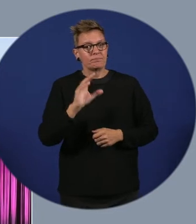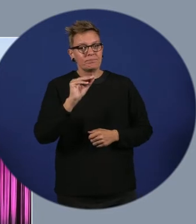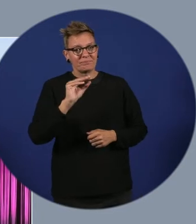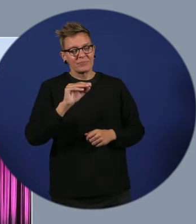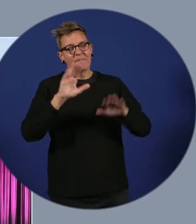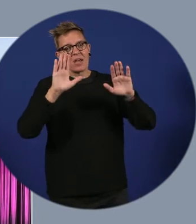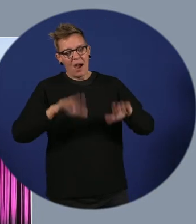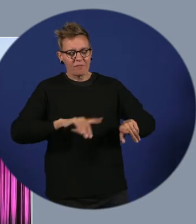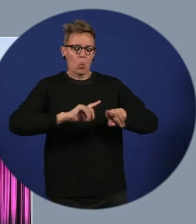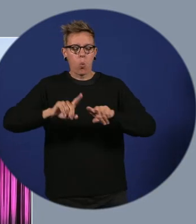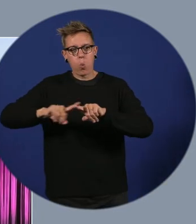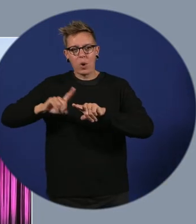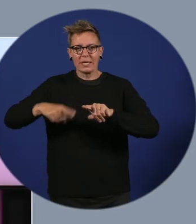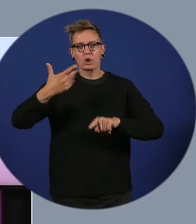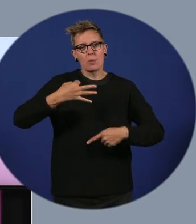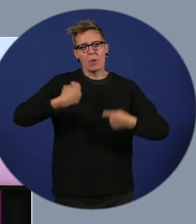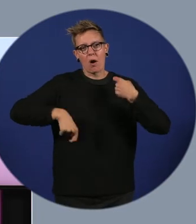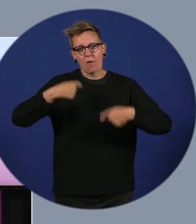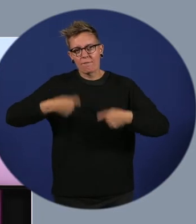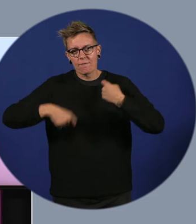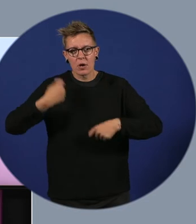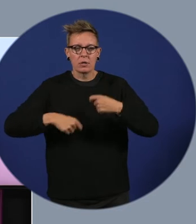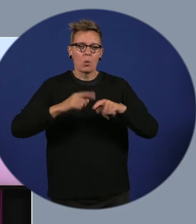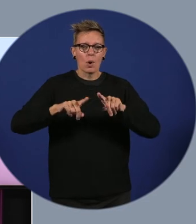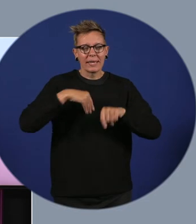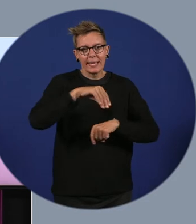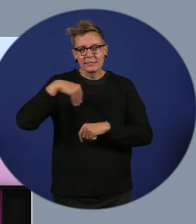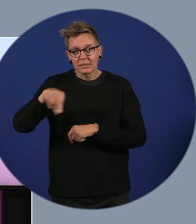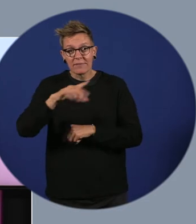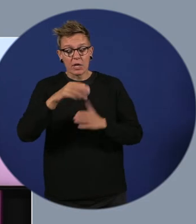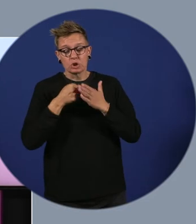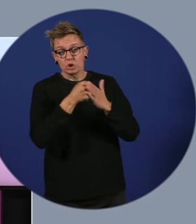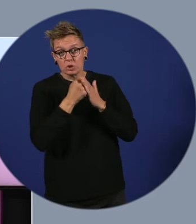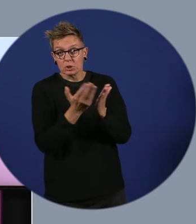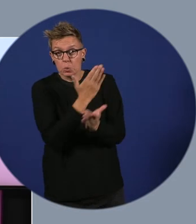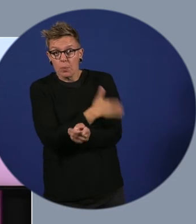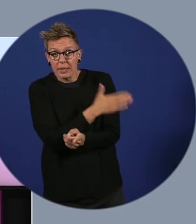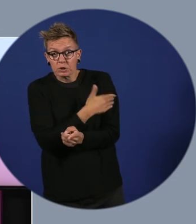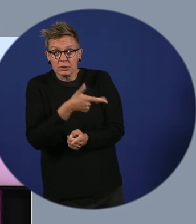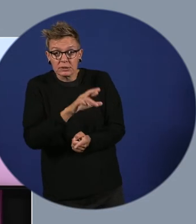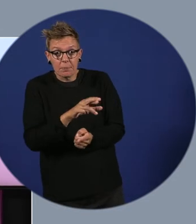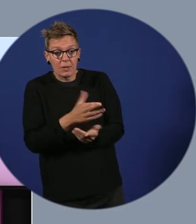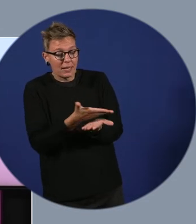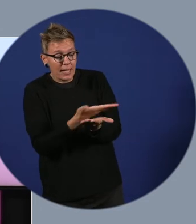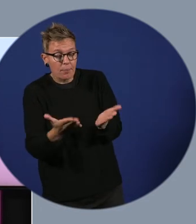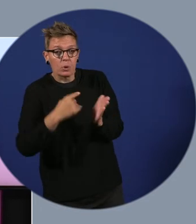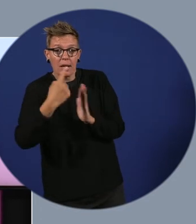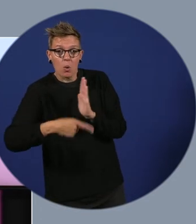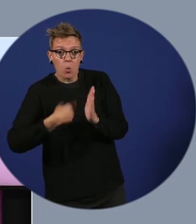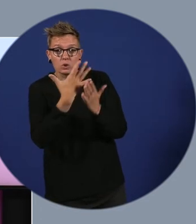av olika insatser. Ja. Så dels har vi stöttat skolpersonal med lektionsupplägg och